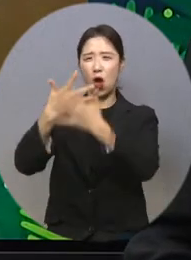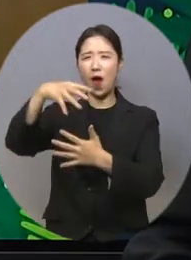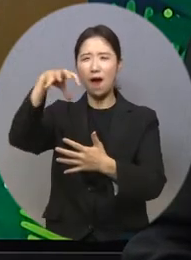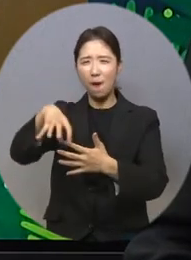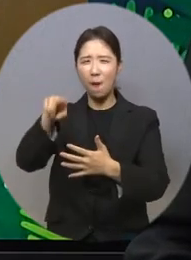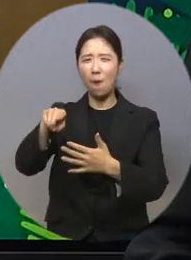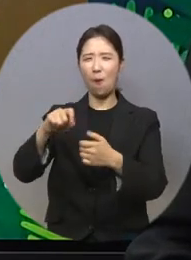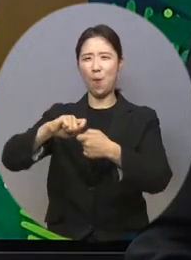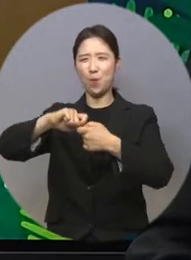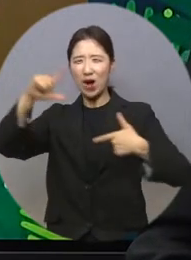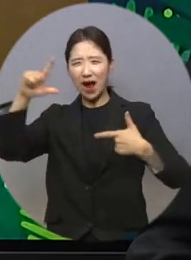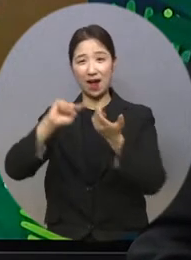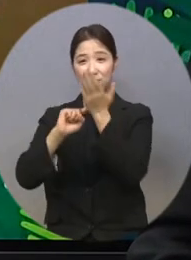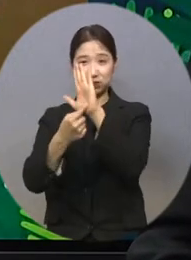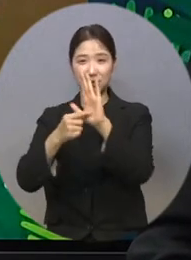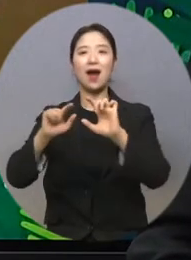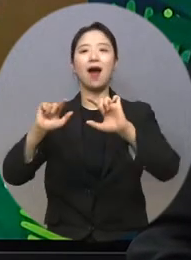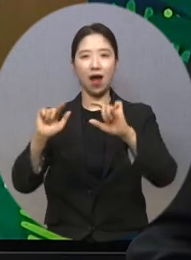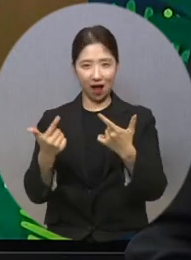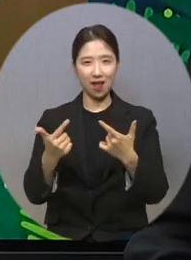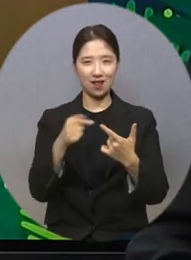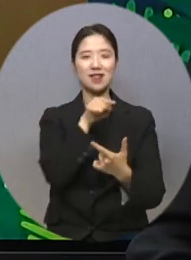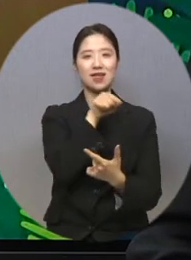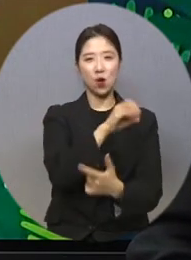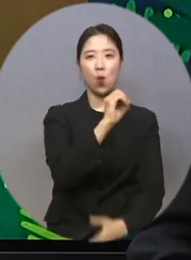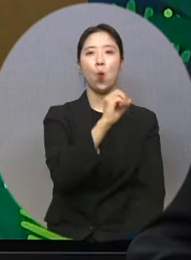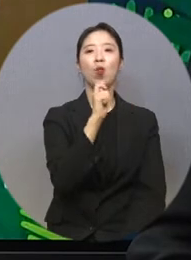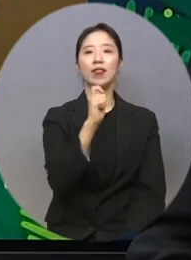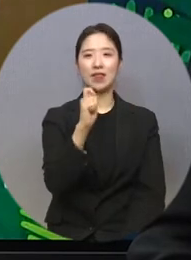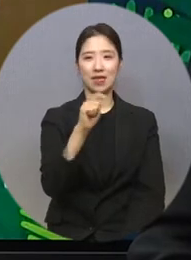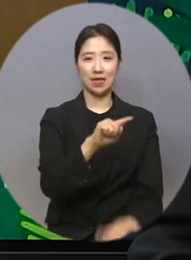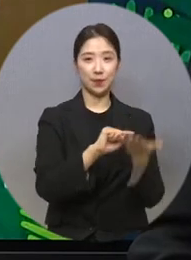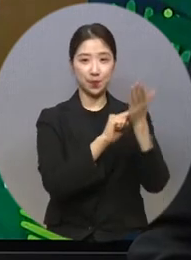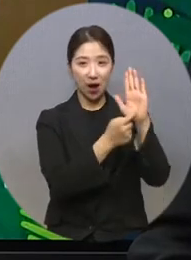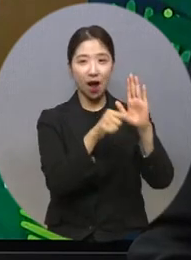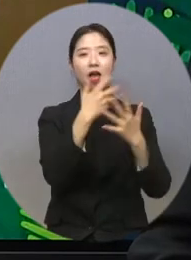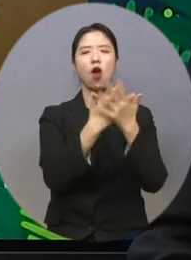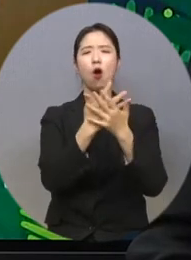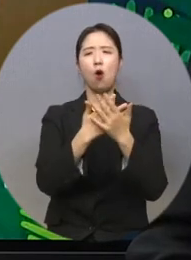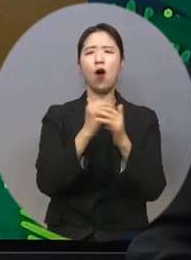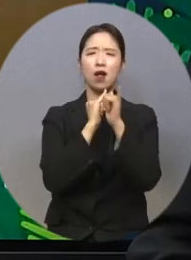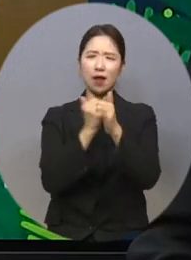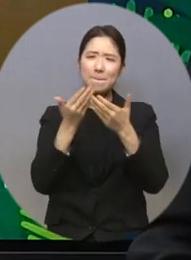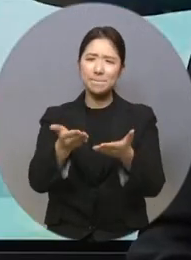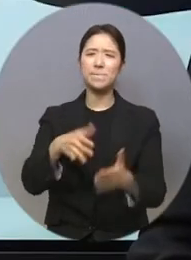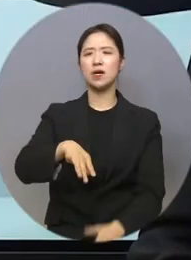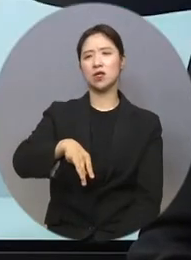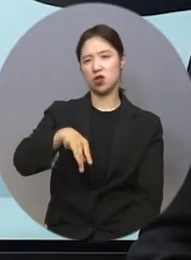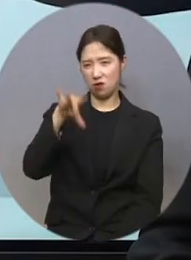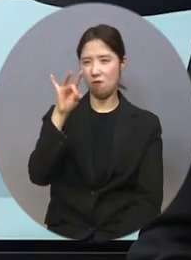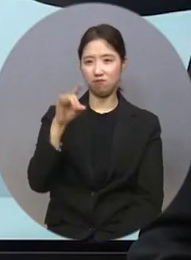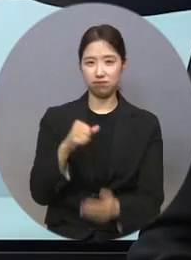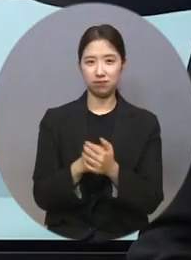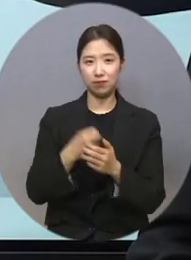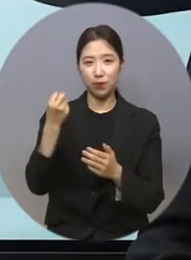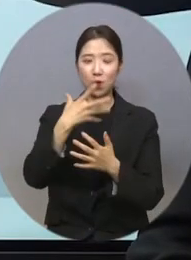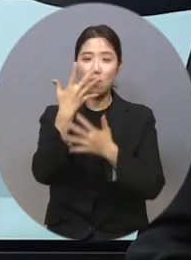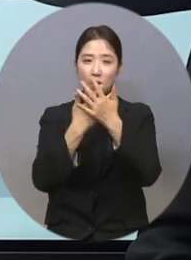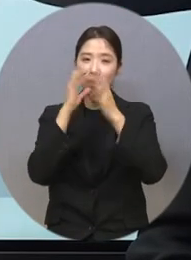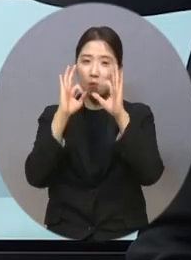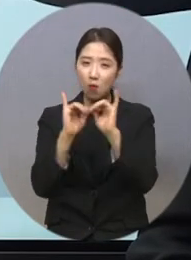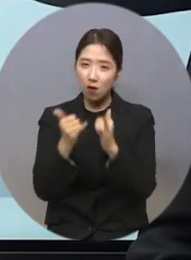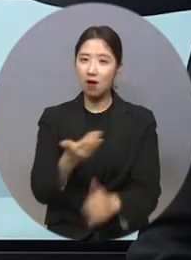극장을 통한 영화가 아닌 영화가 아카데미에서 처음으로 수상을 한 그런 의미가 있고요. 영화를 보신